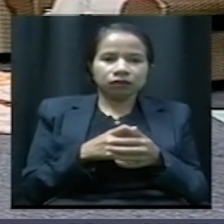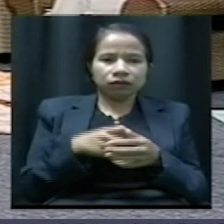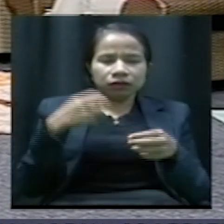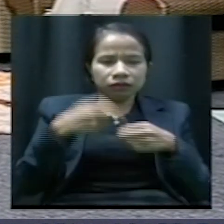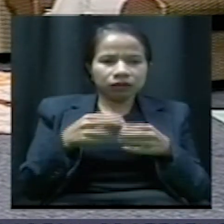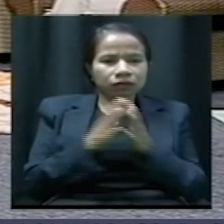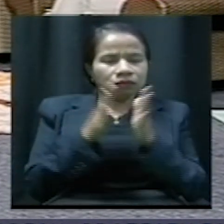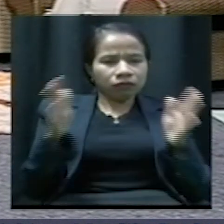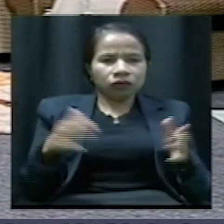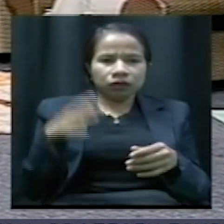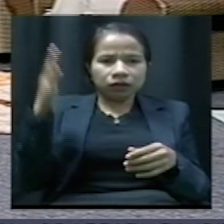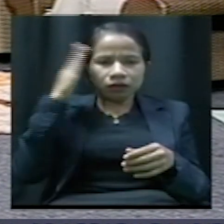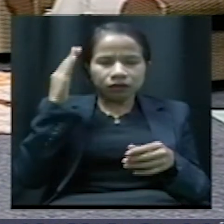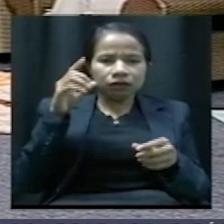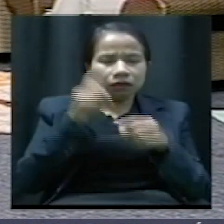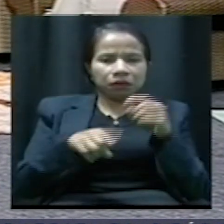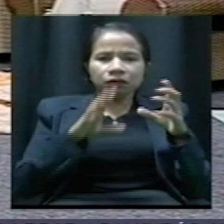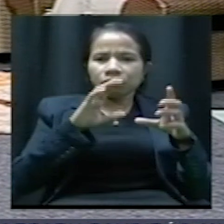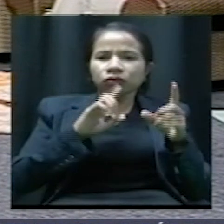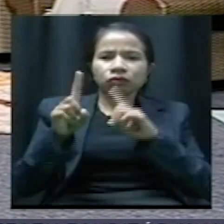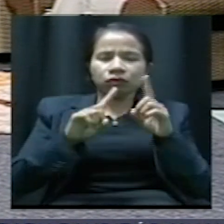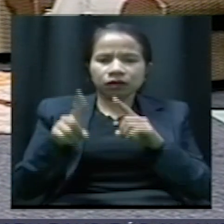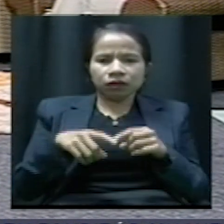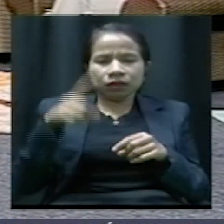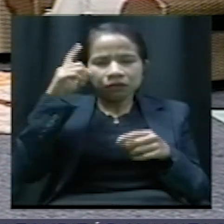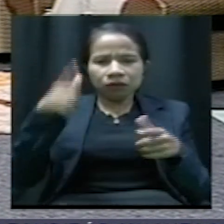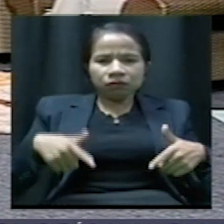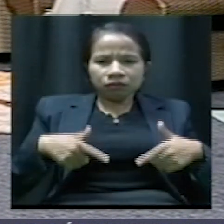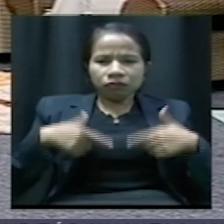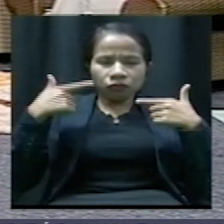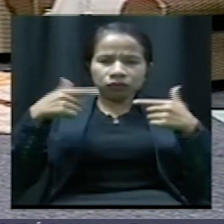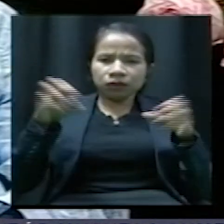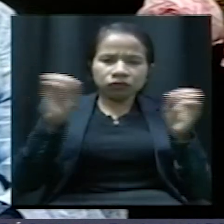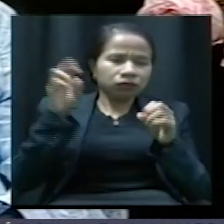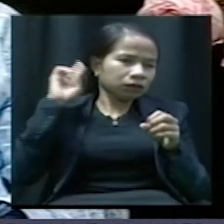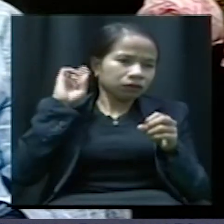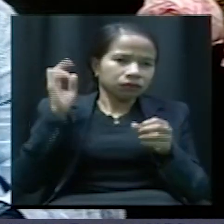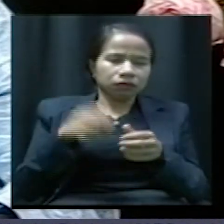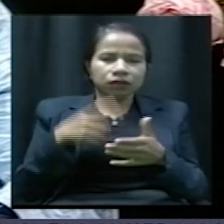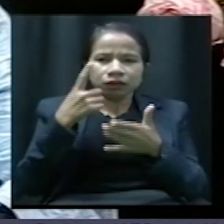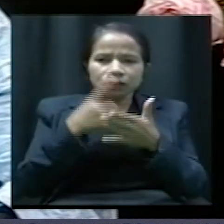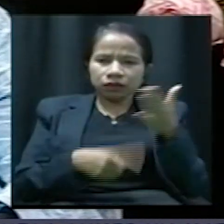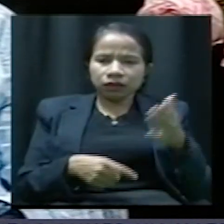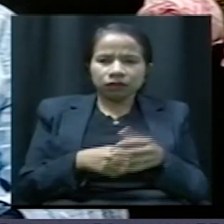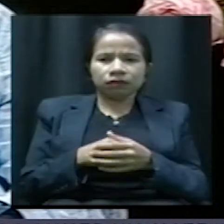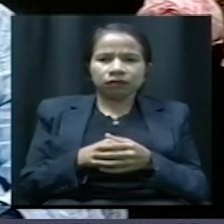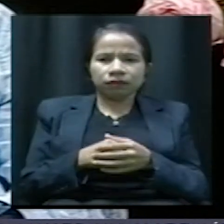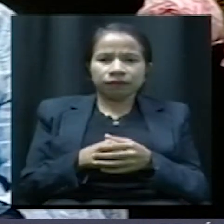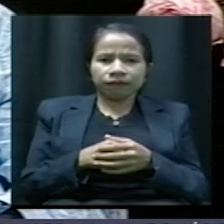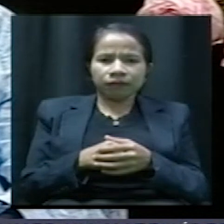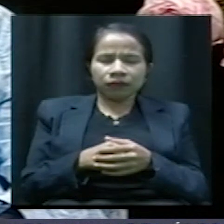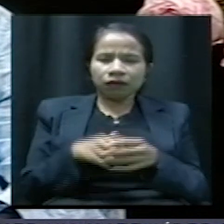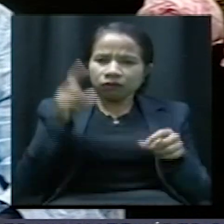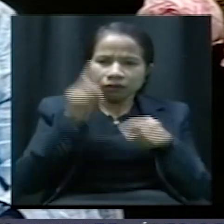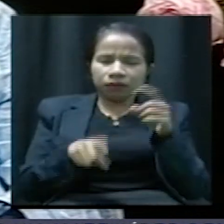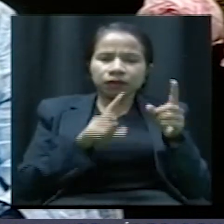botliu ho nia comunicação nia la bela comunicação nia usine moris mai nia nunca rona nia nunca aprende sai lama telefone anto